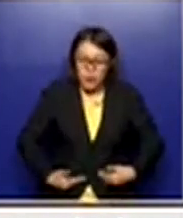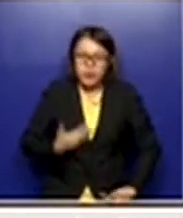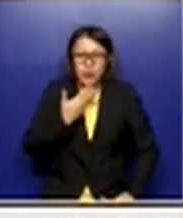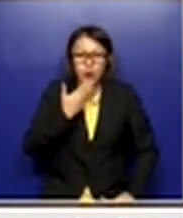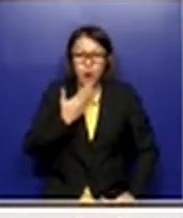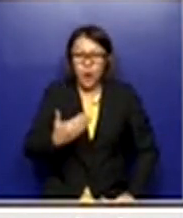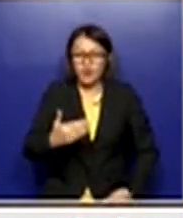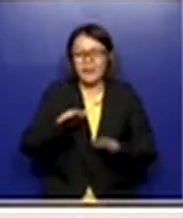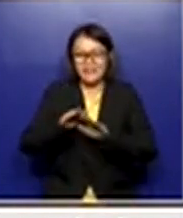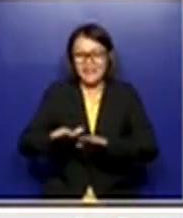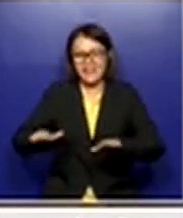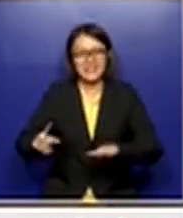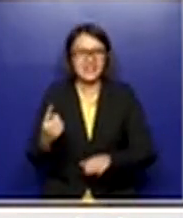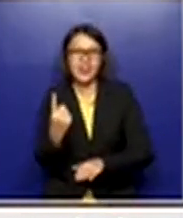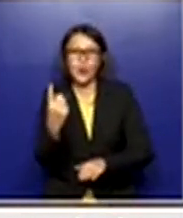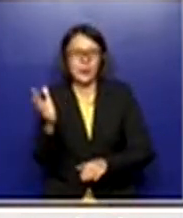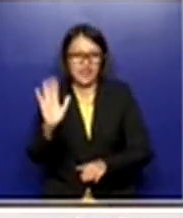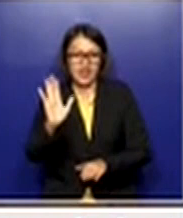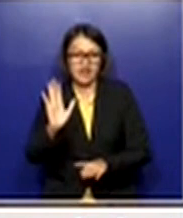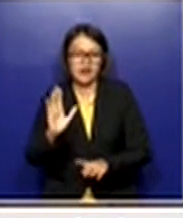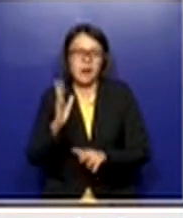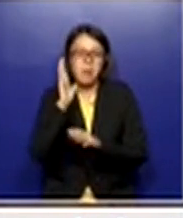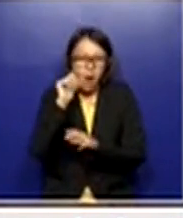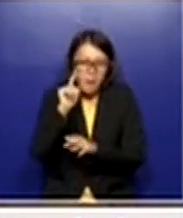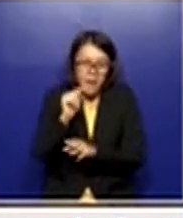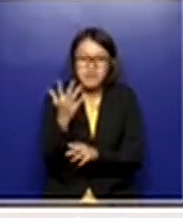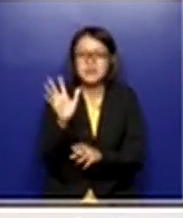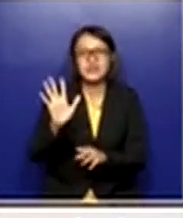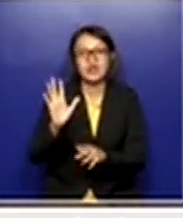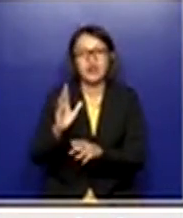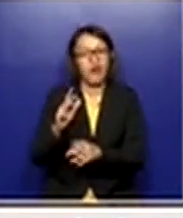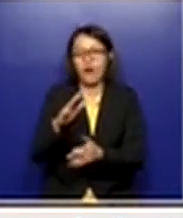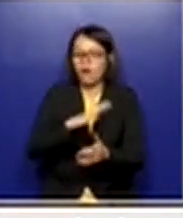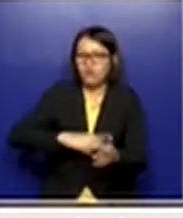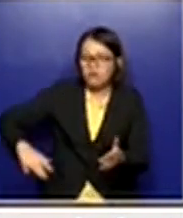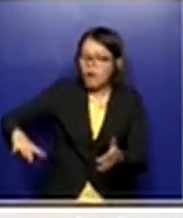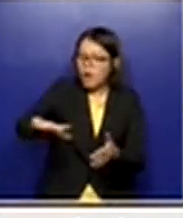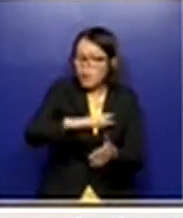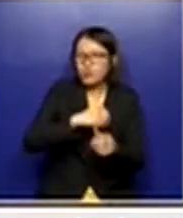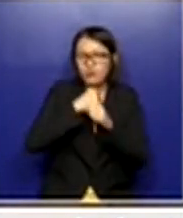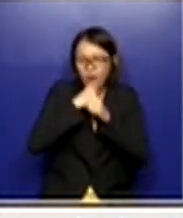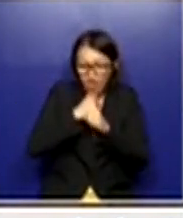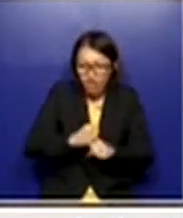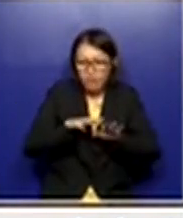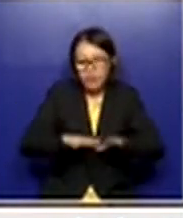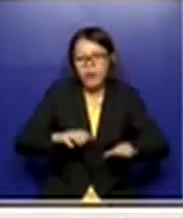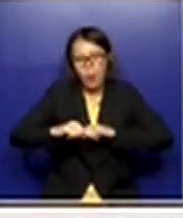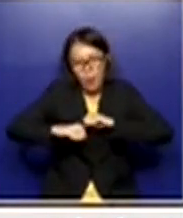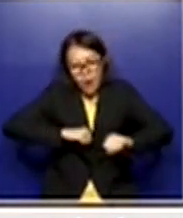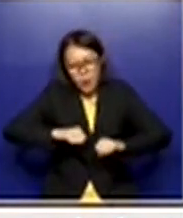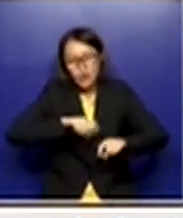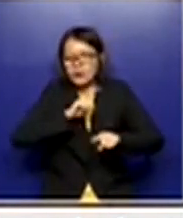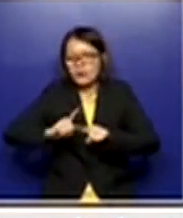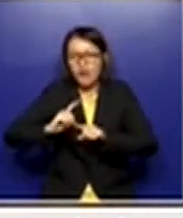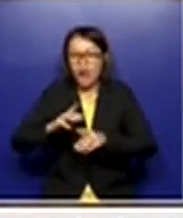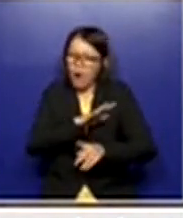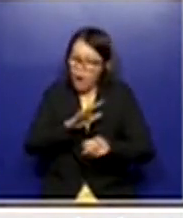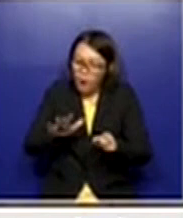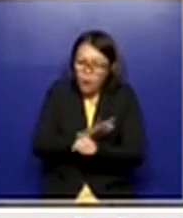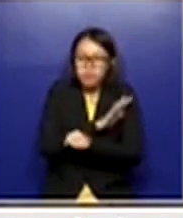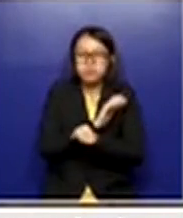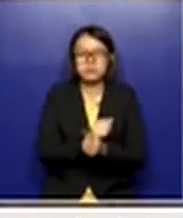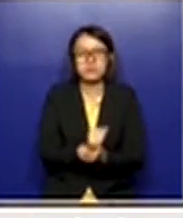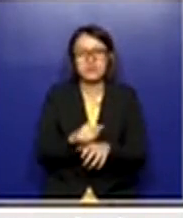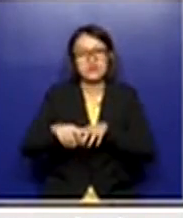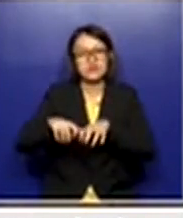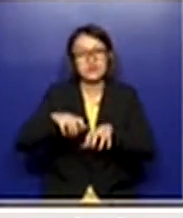ช่แค่เด็กไม่ใช่แค่ผู้ปกครองเท่านั้นแต่หมายถึงคนทุกกลุ่มรวมทั้งผู้สูงอายุด้วยเราจัดการอย่างไรนะคะขอเรียนว่า